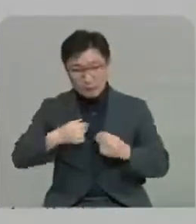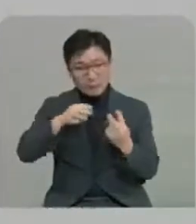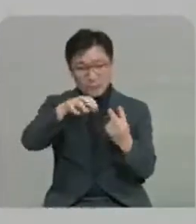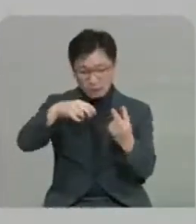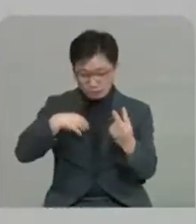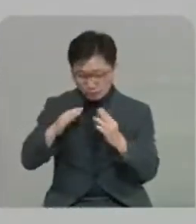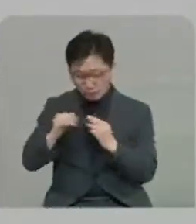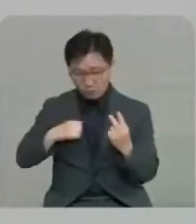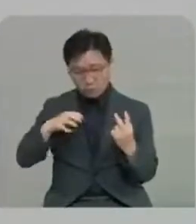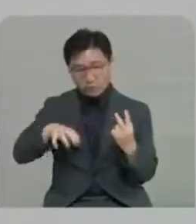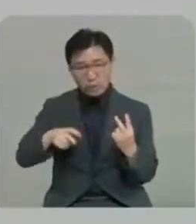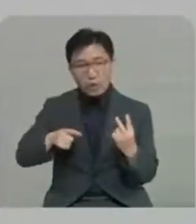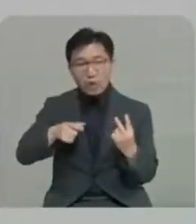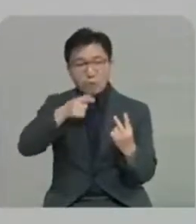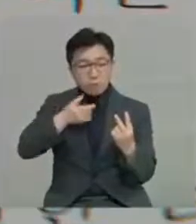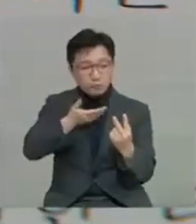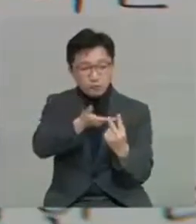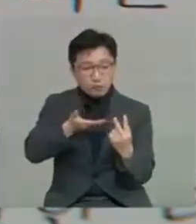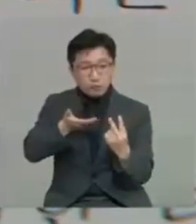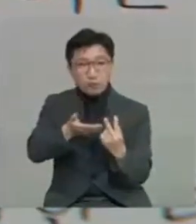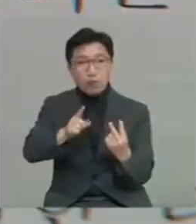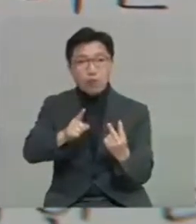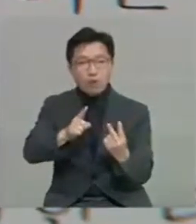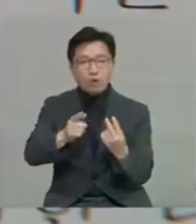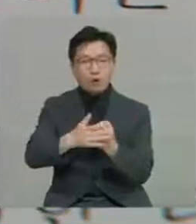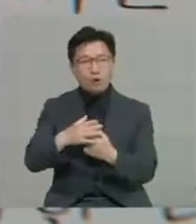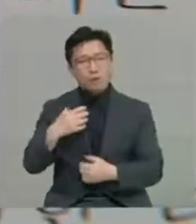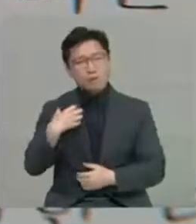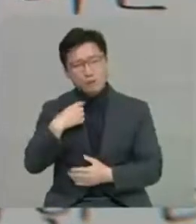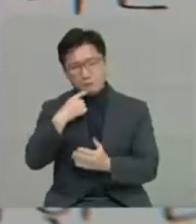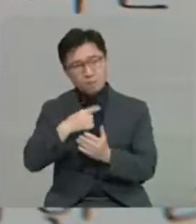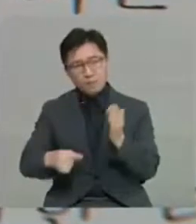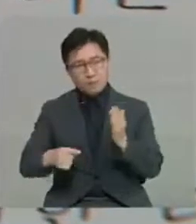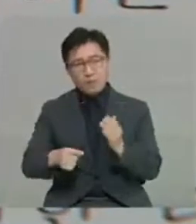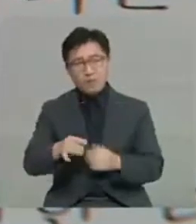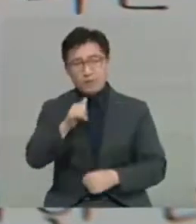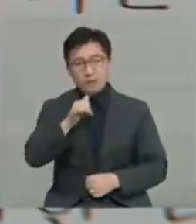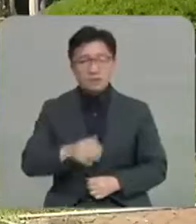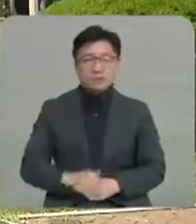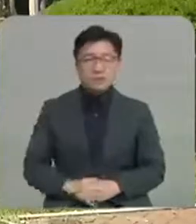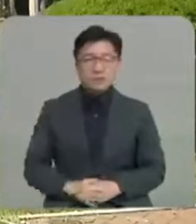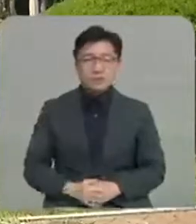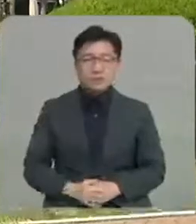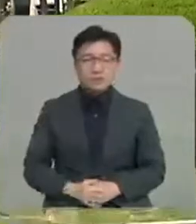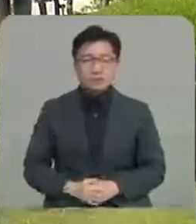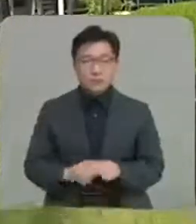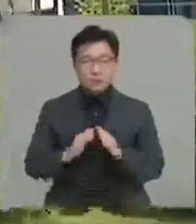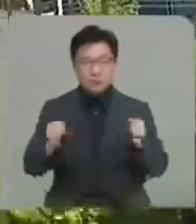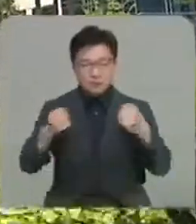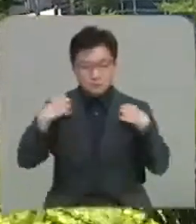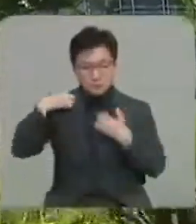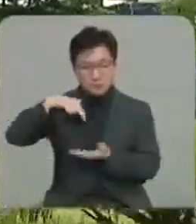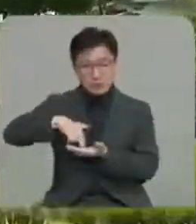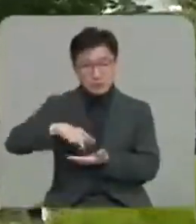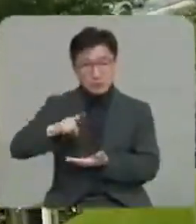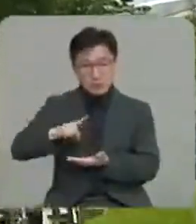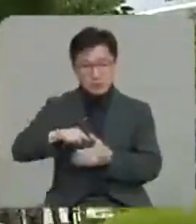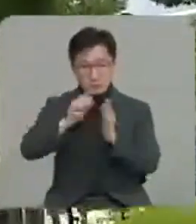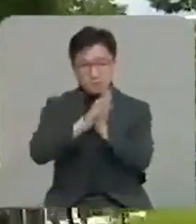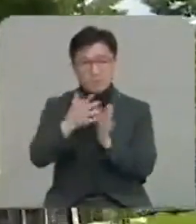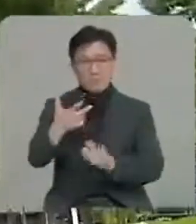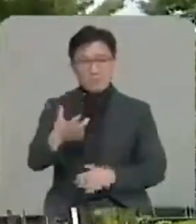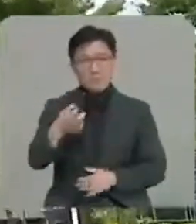전북으로선 배분한다는 것만으로도 불리한 처지에 놓이게 된 셈입니다 전라북도는 도민